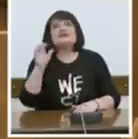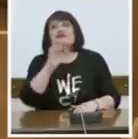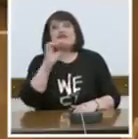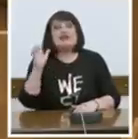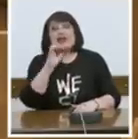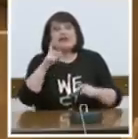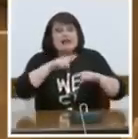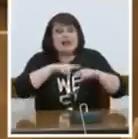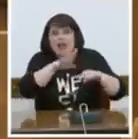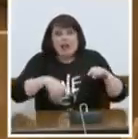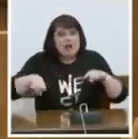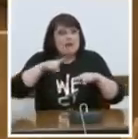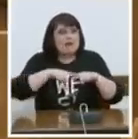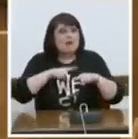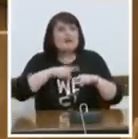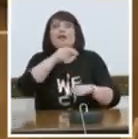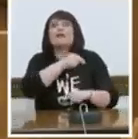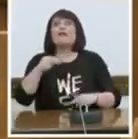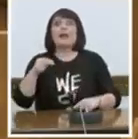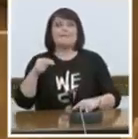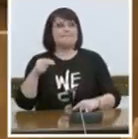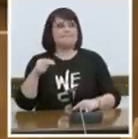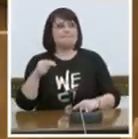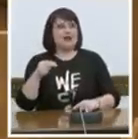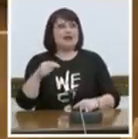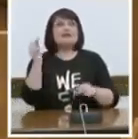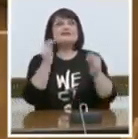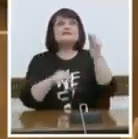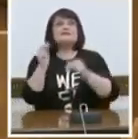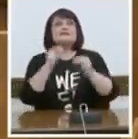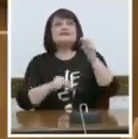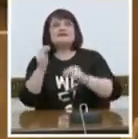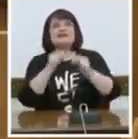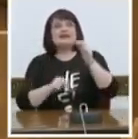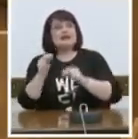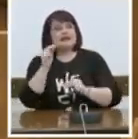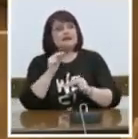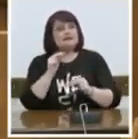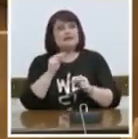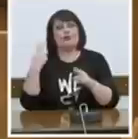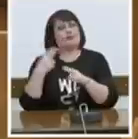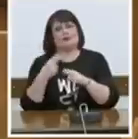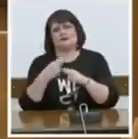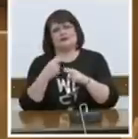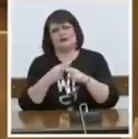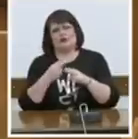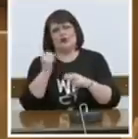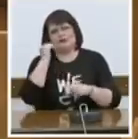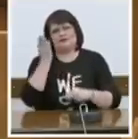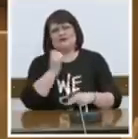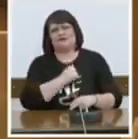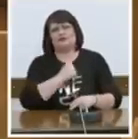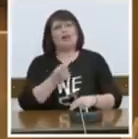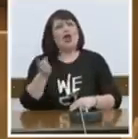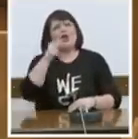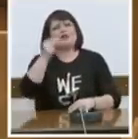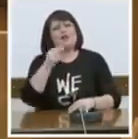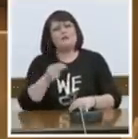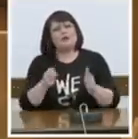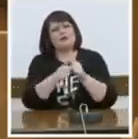Ελλάδα το ζήτημα της ψήφου δεν θεωρείται τόσο σημαντικό όσο άλλα ζητήματα για